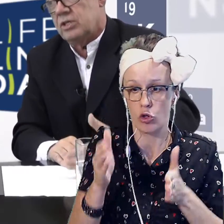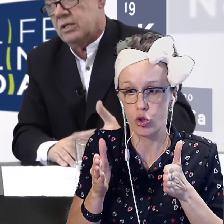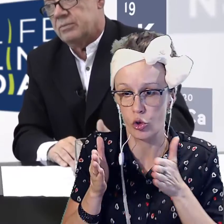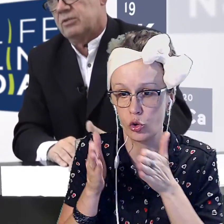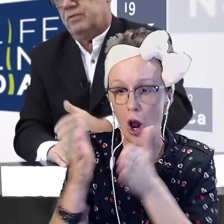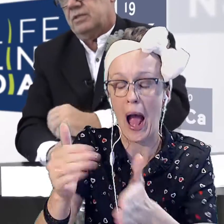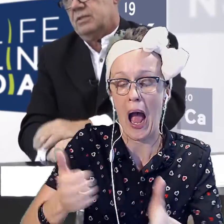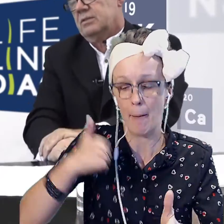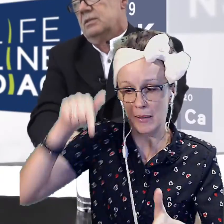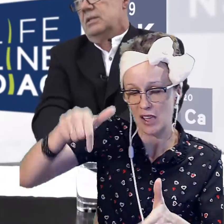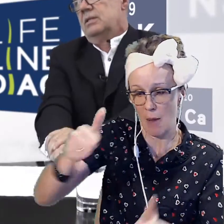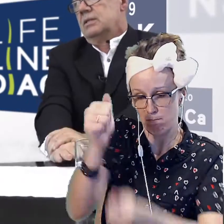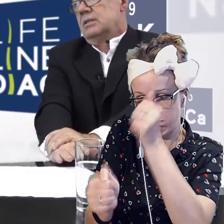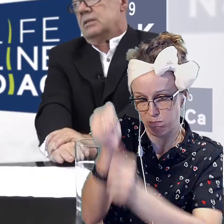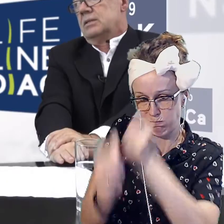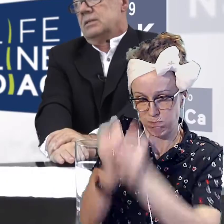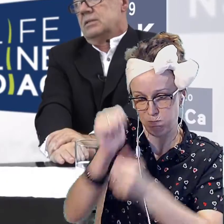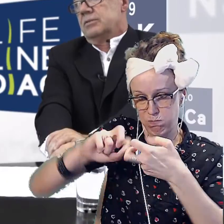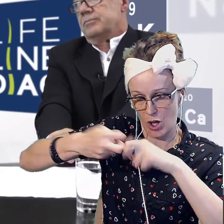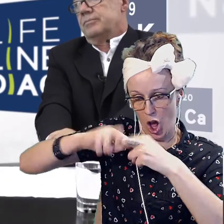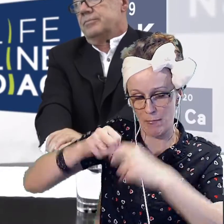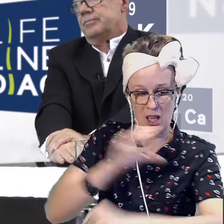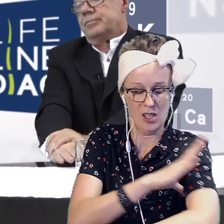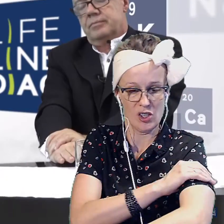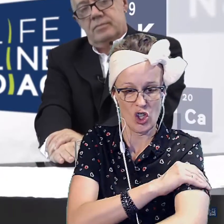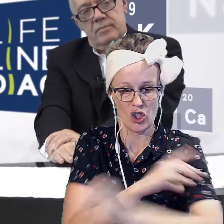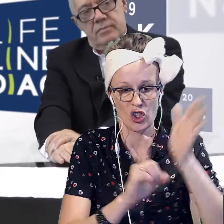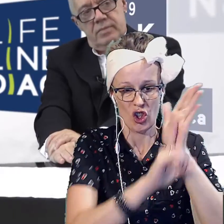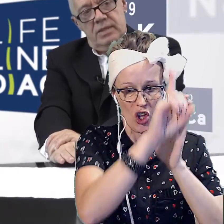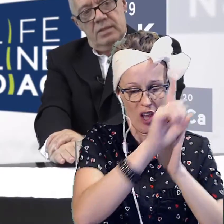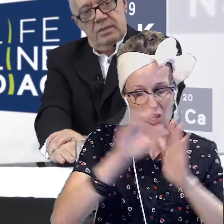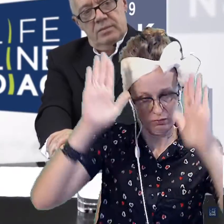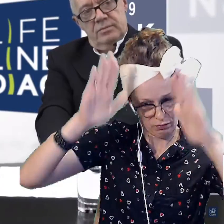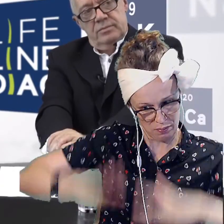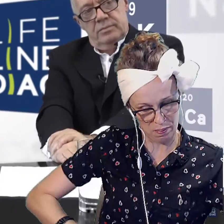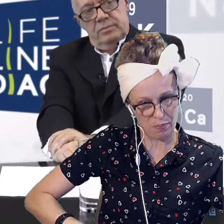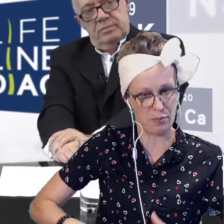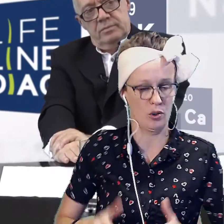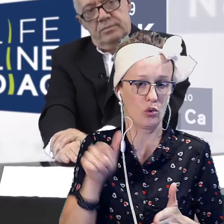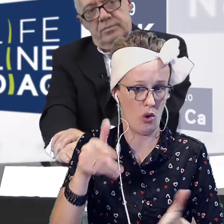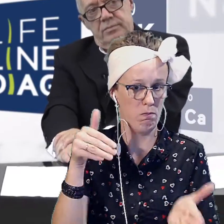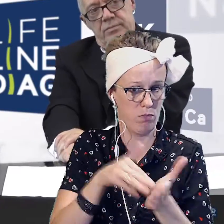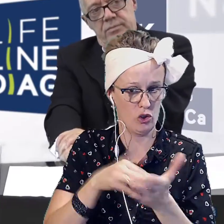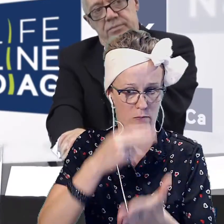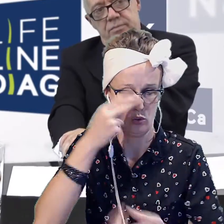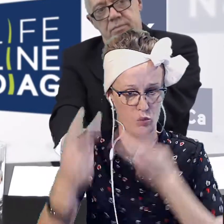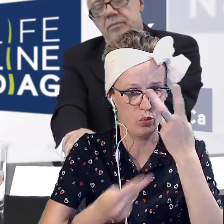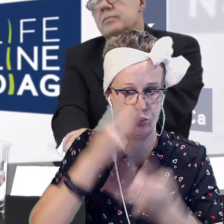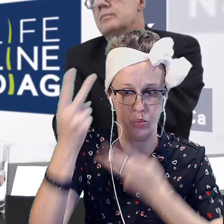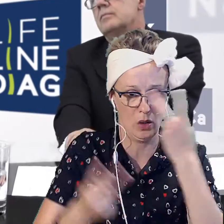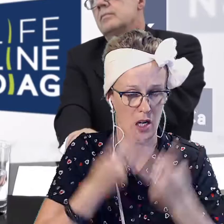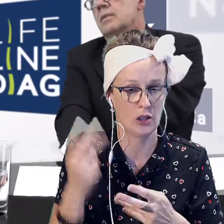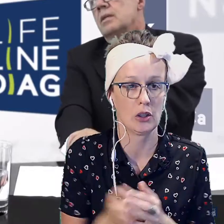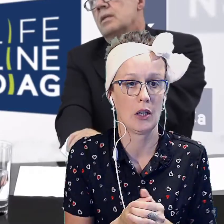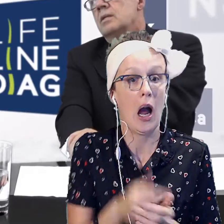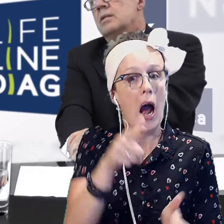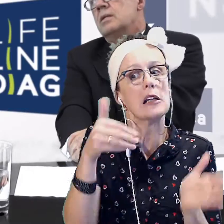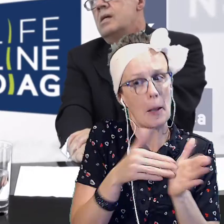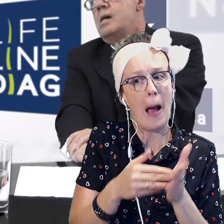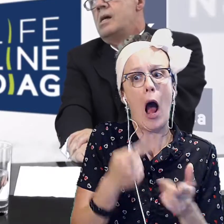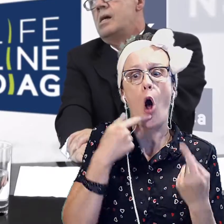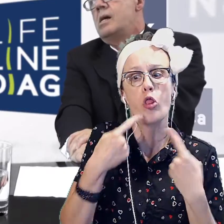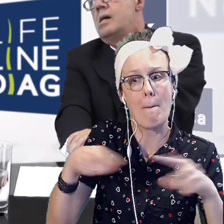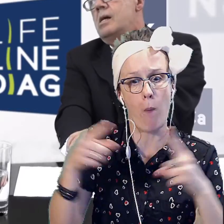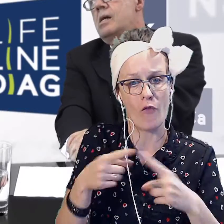z nadciśnieniem krwi czyli reasumując podstawą do tego żeby zadbać o odpowiednią swój organizm